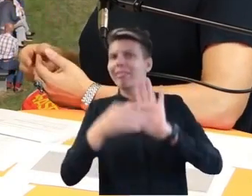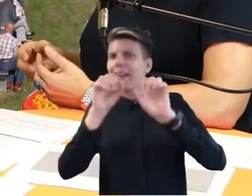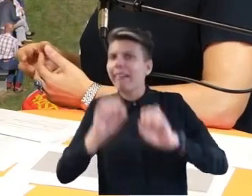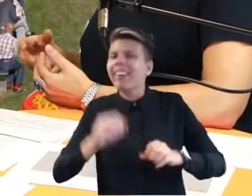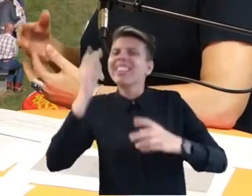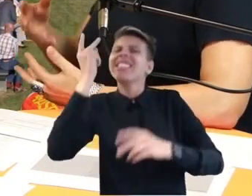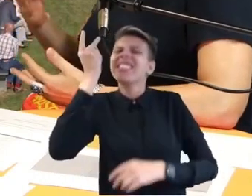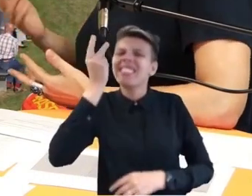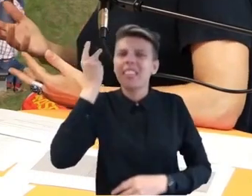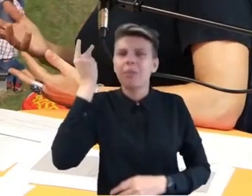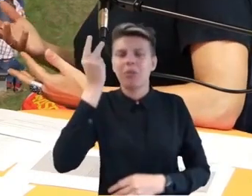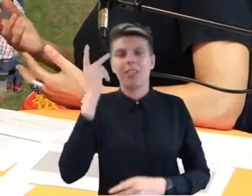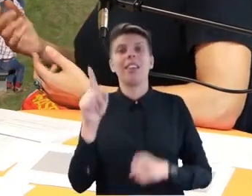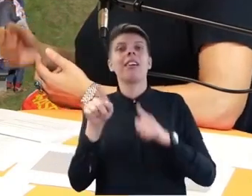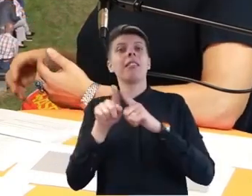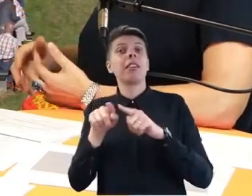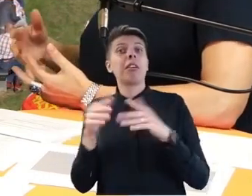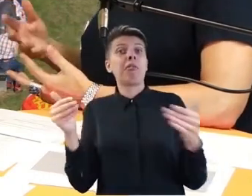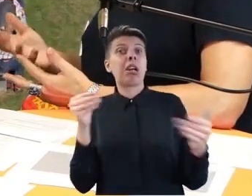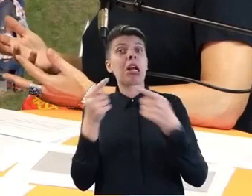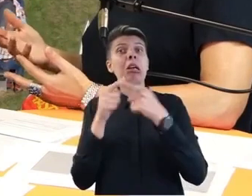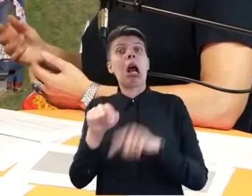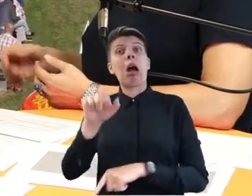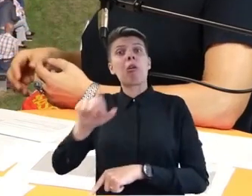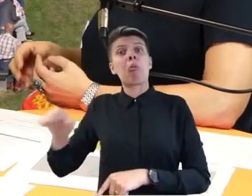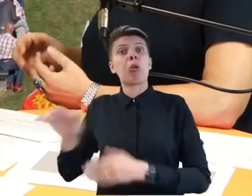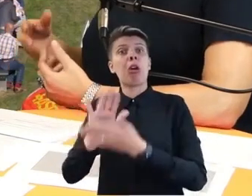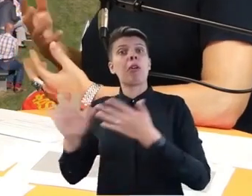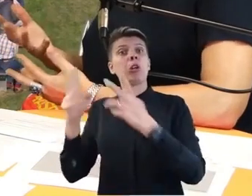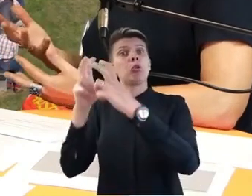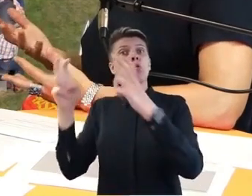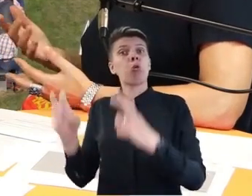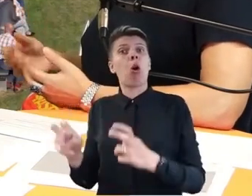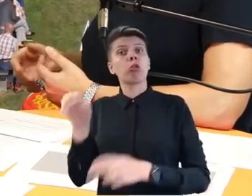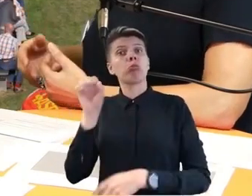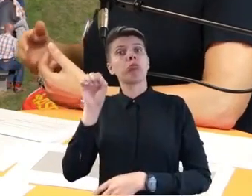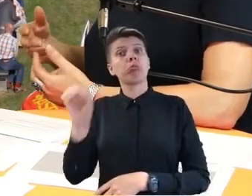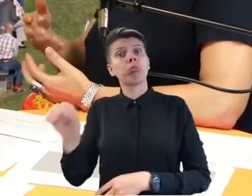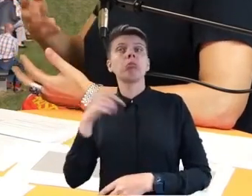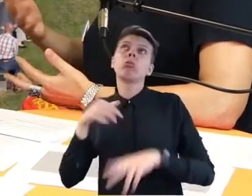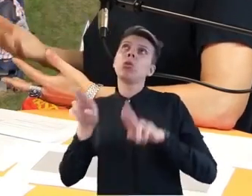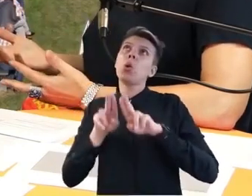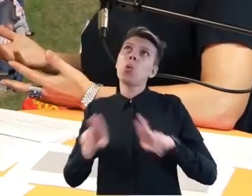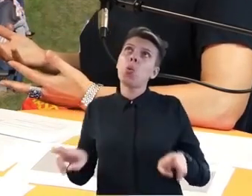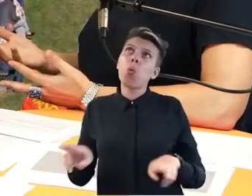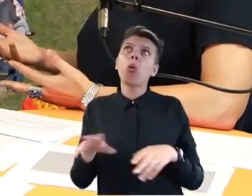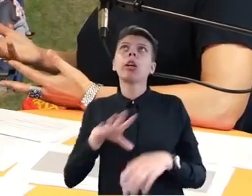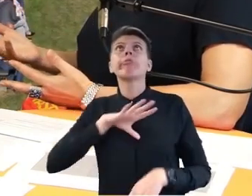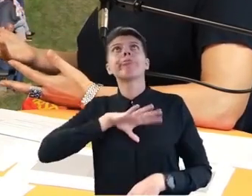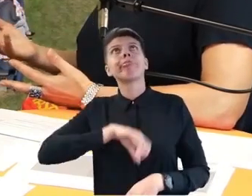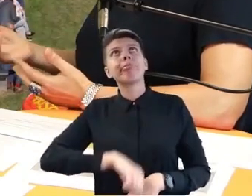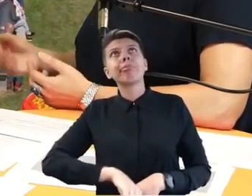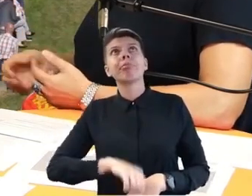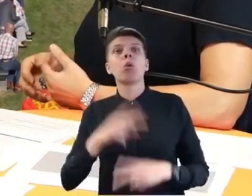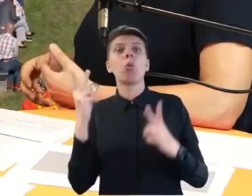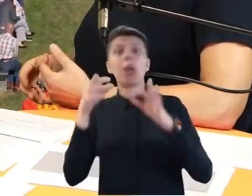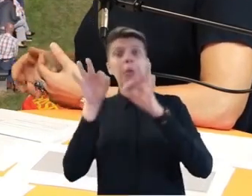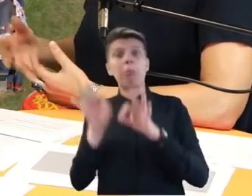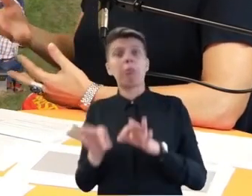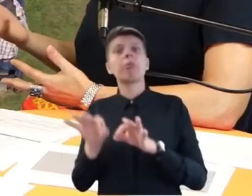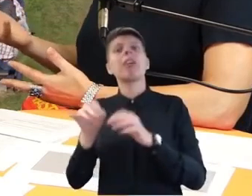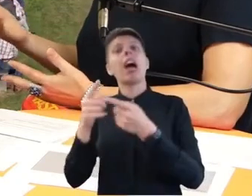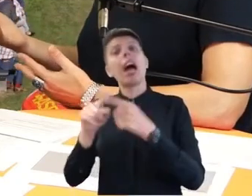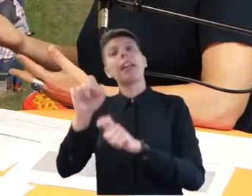als eben jetzt die besonnenen die zu hause sind oder die besonnenen die eben auch in nachbarschaftshilfe tätig werden